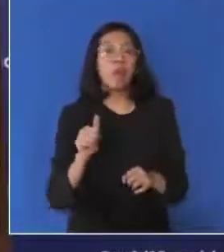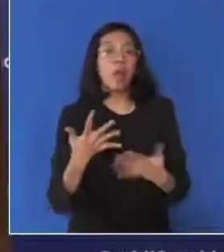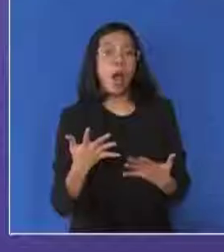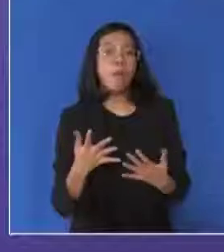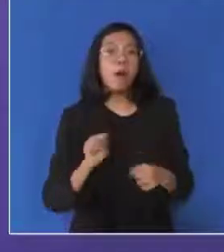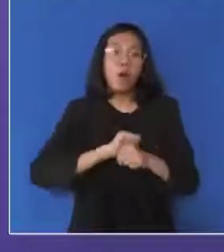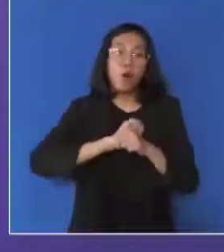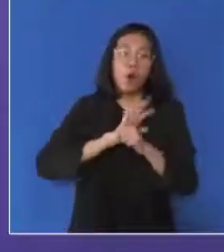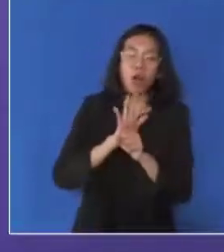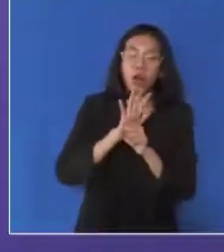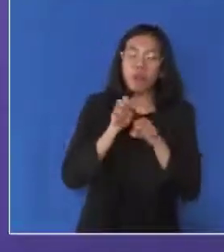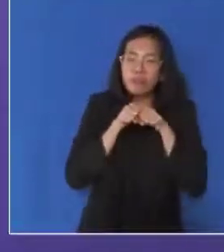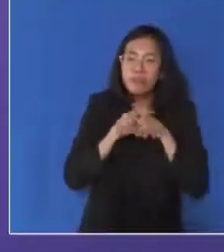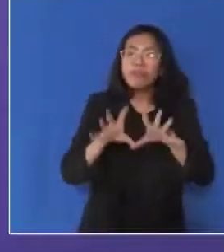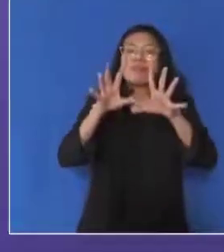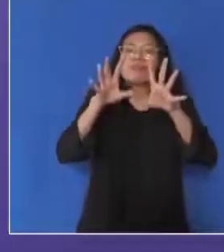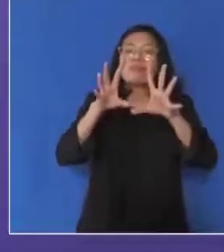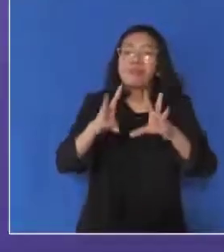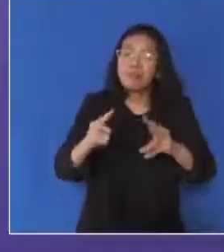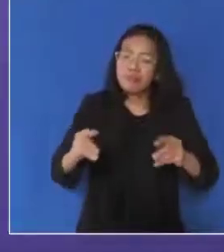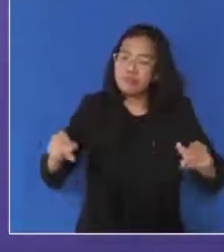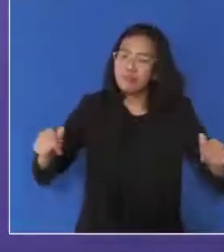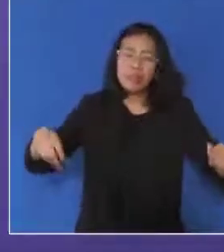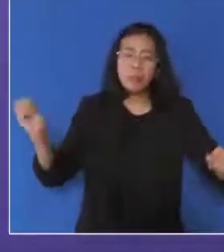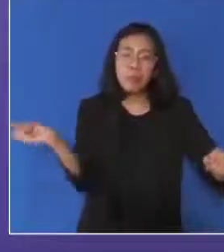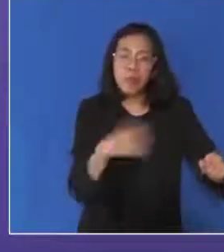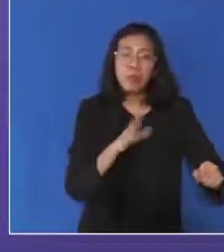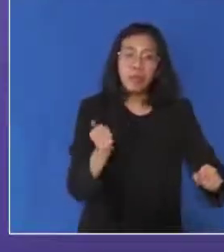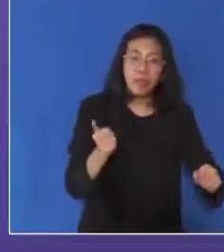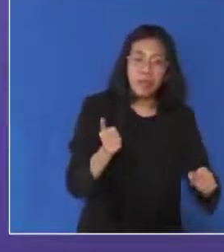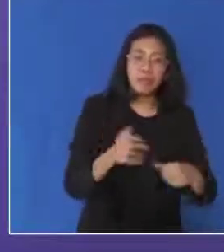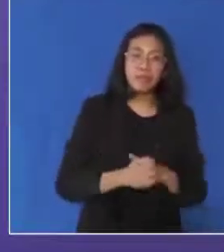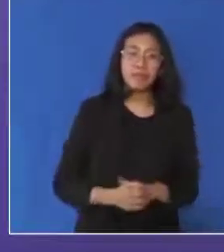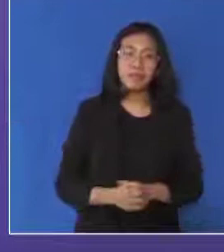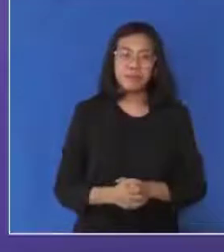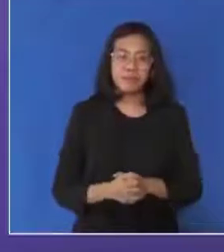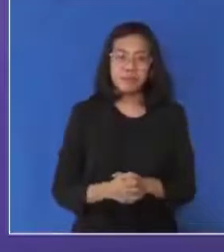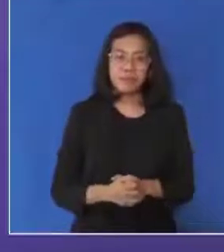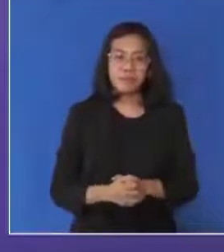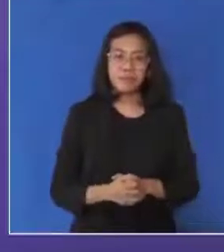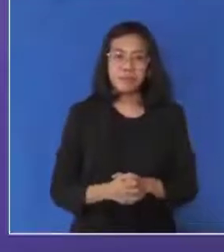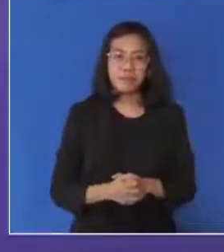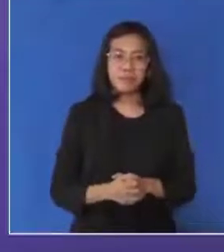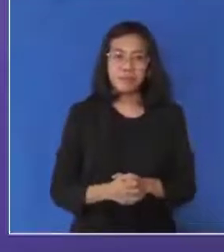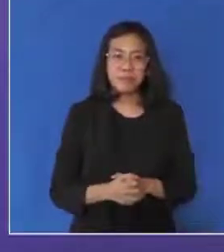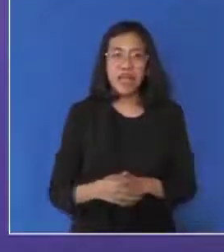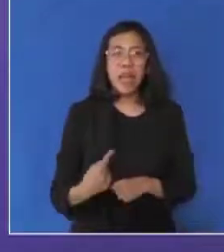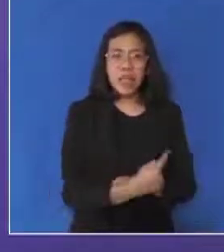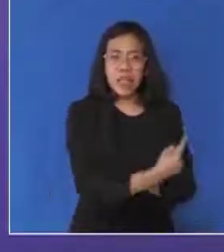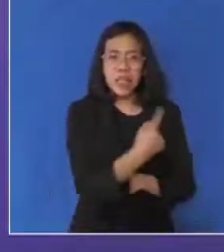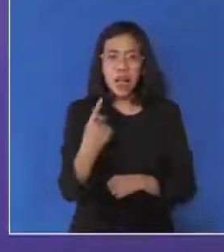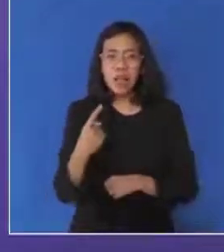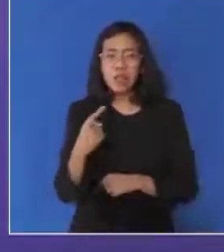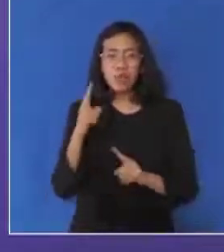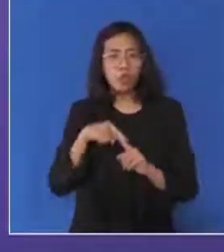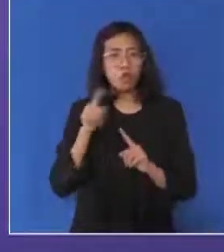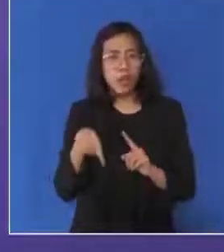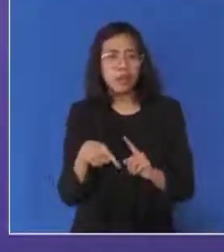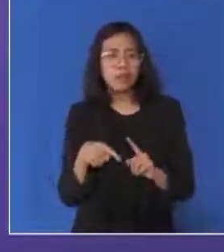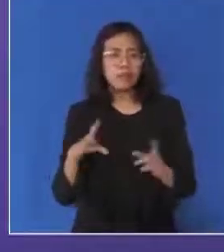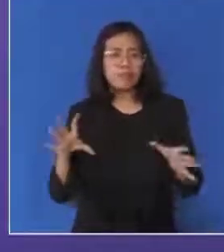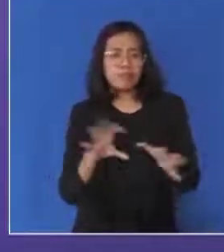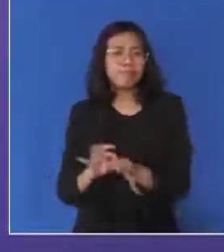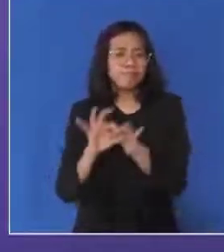anggota masyarakat lainnya termasuk kita-kita ini disini didalam ruangan ini dan diluar ruangan ini jadi kita semua turut berperan untuk